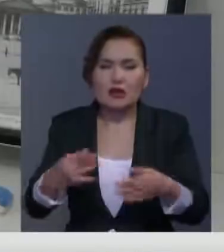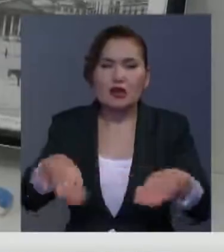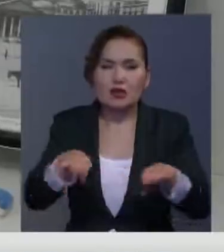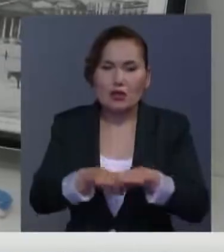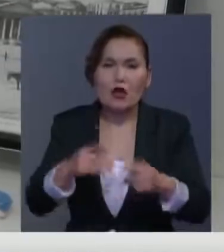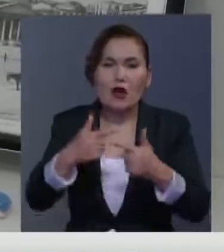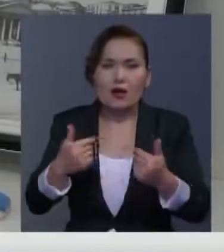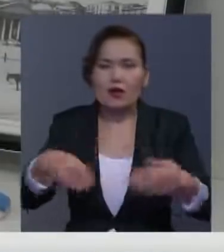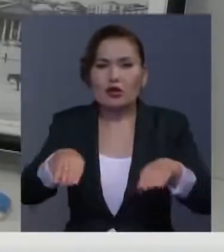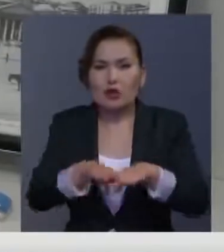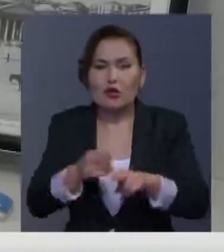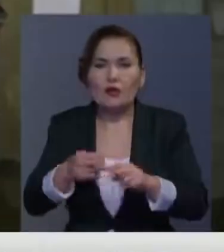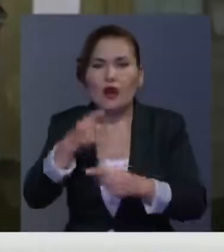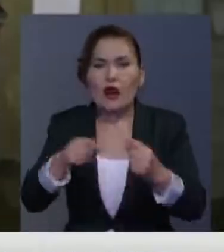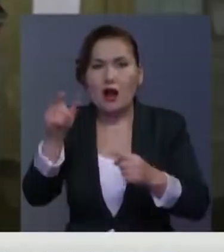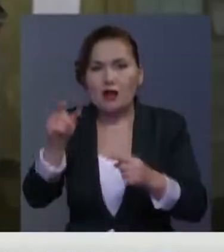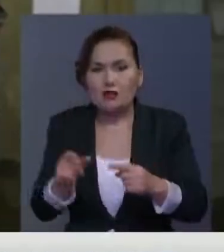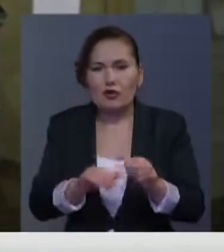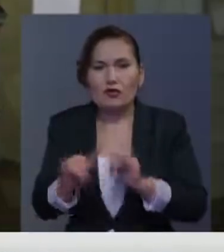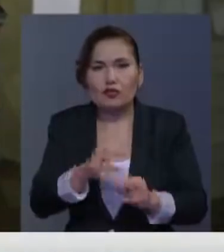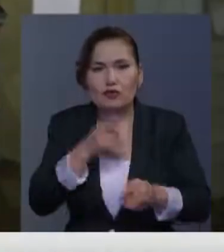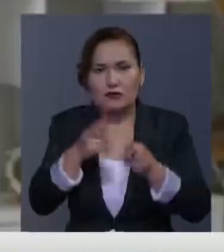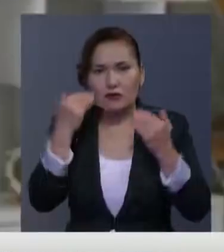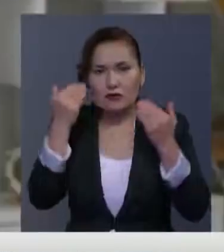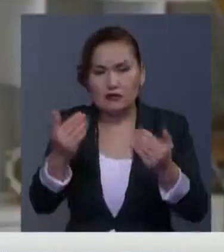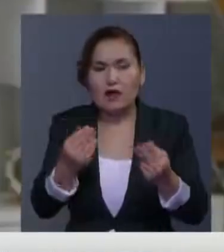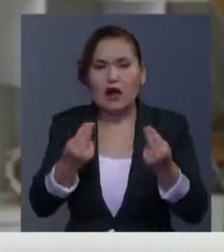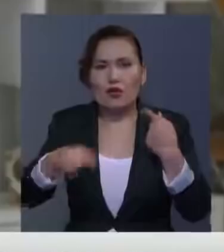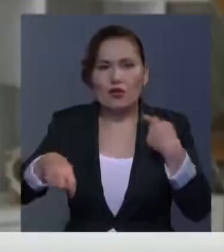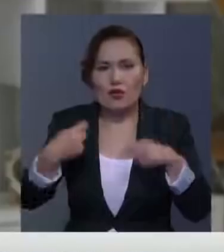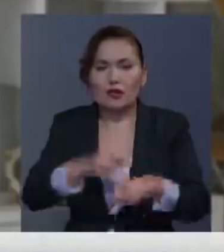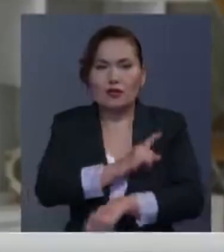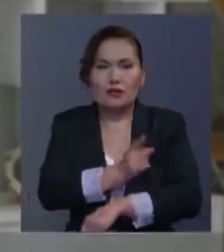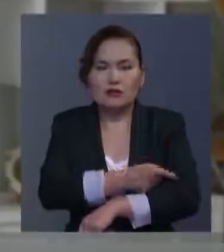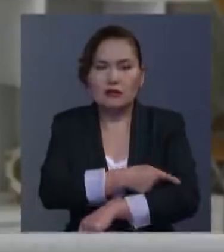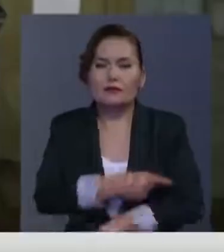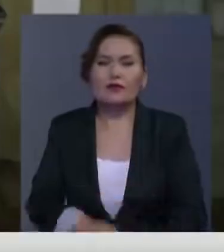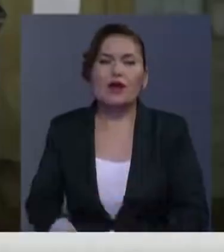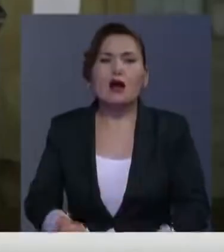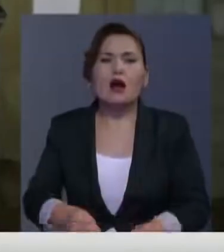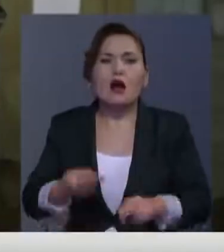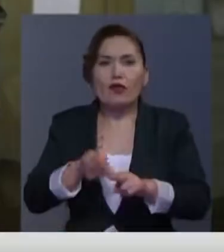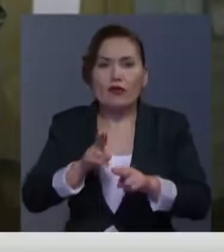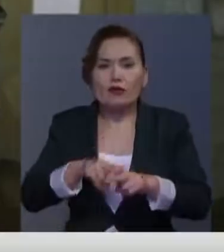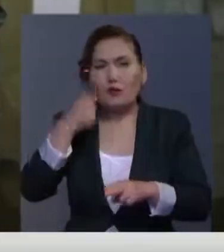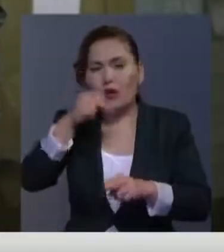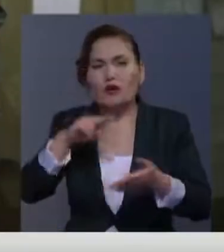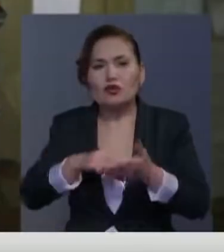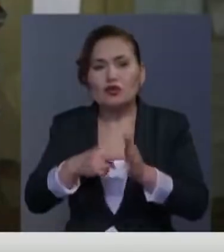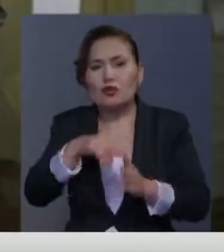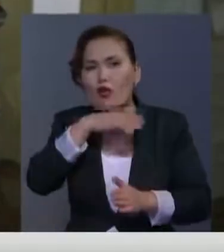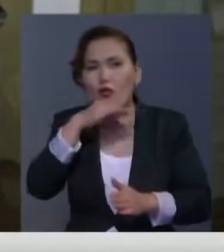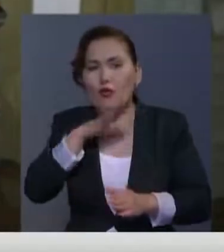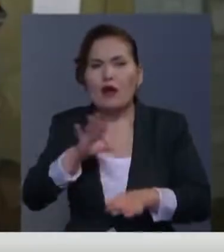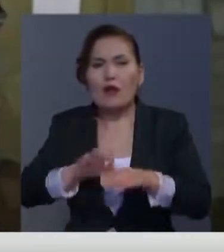енді шығынды азайтуға көшкен. У нас были огромные планы. Биыл жүзеге асырмақ болған жоспарымыз көп еді, бірақ карантиннен